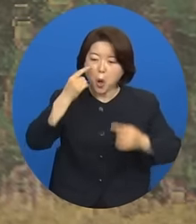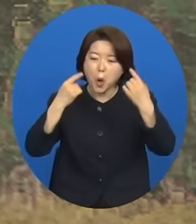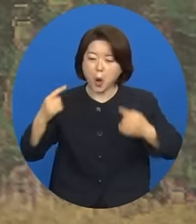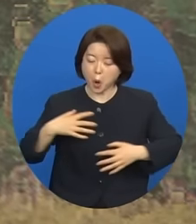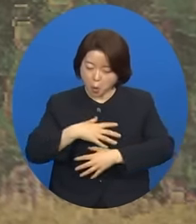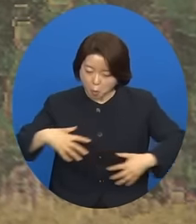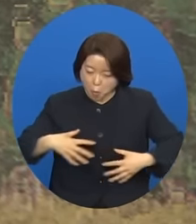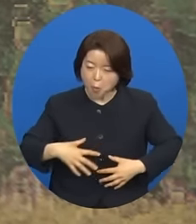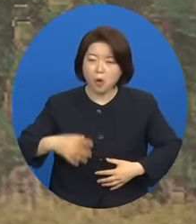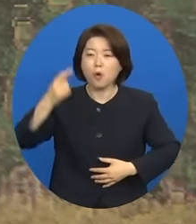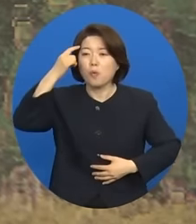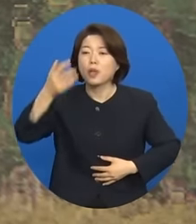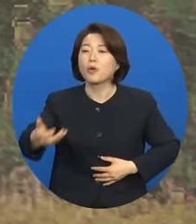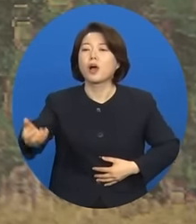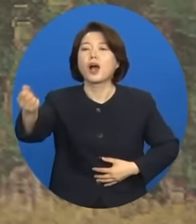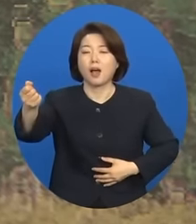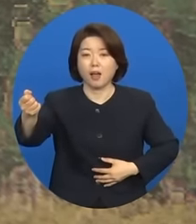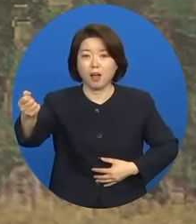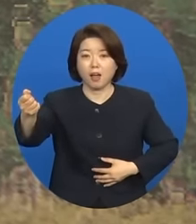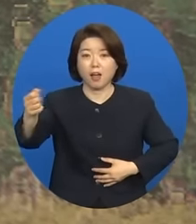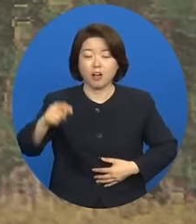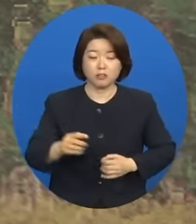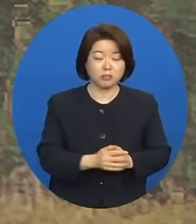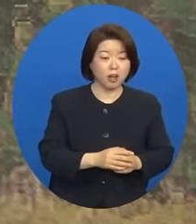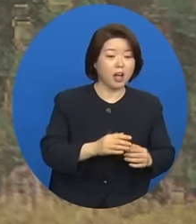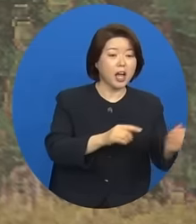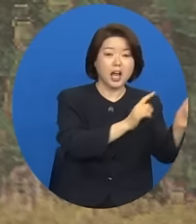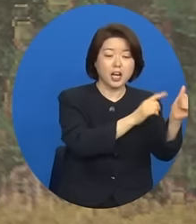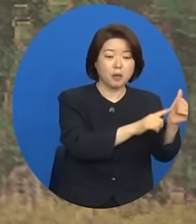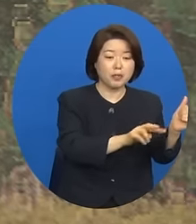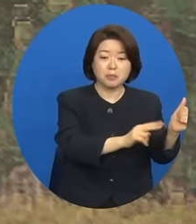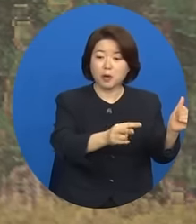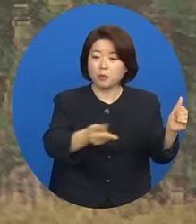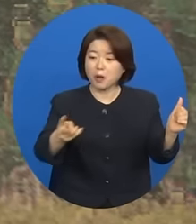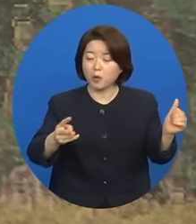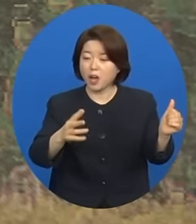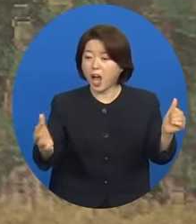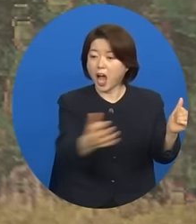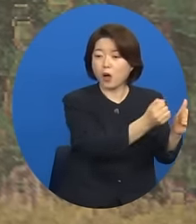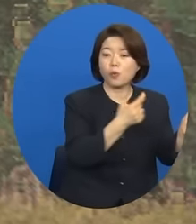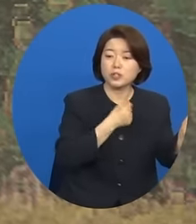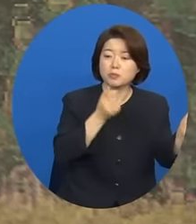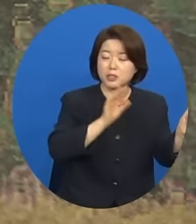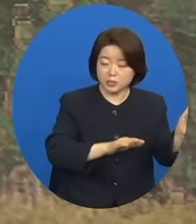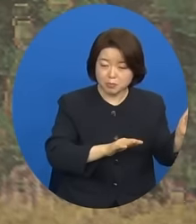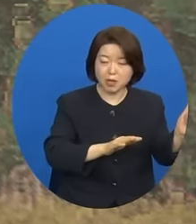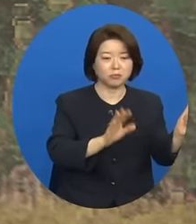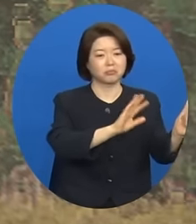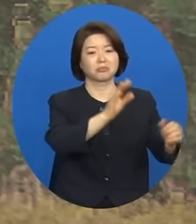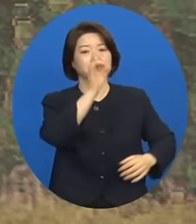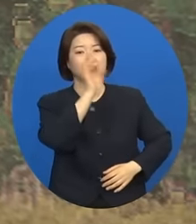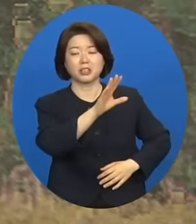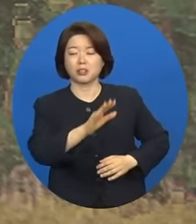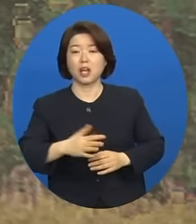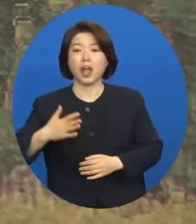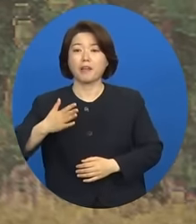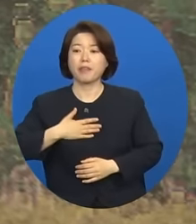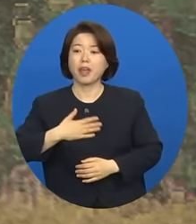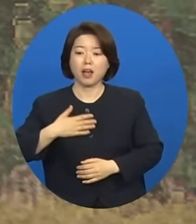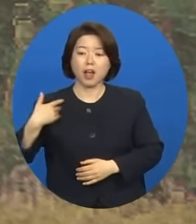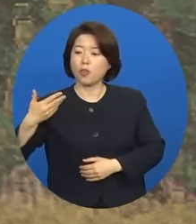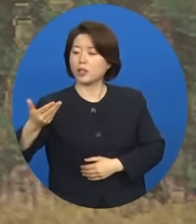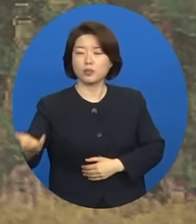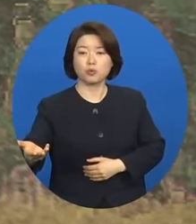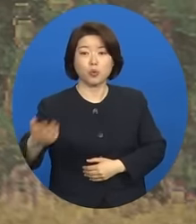갖고 있지? 그거 자꾸 라반이 바꿔서 자기가 가져가려고 했던 거, 근데 내가 다 너에게 준 거야. 내가 너에게 준 거다.